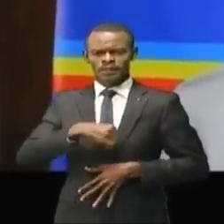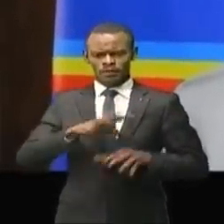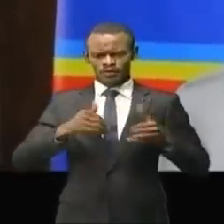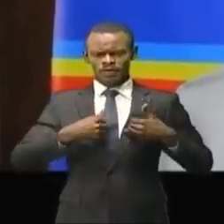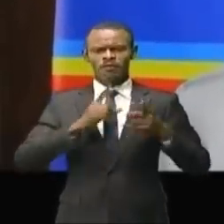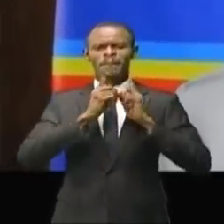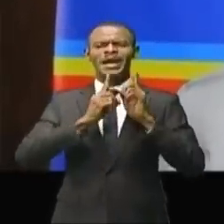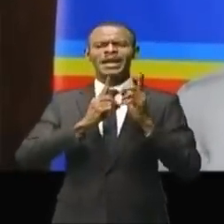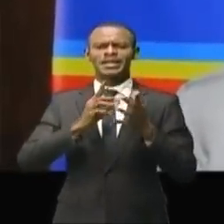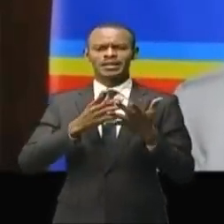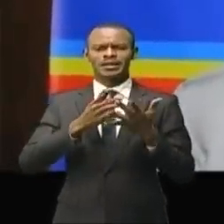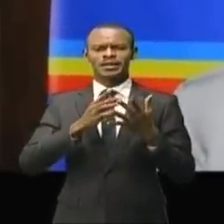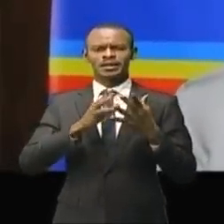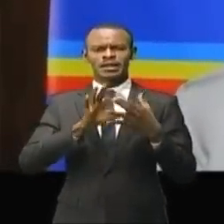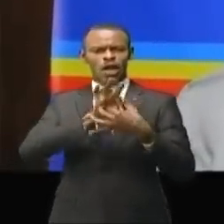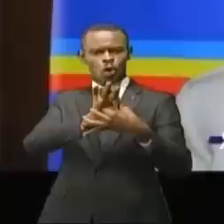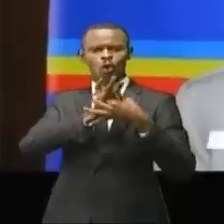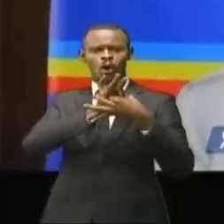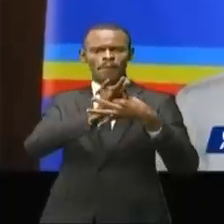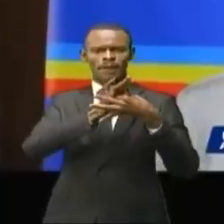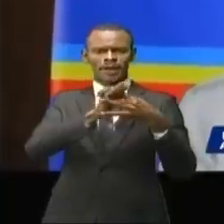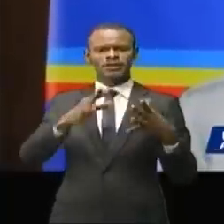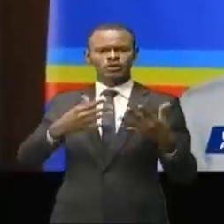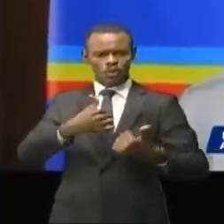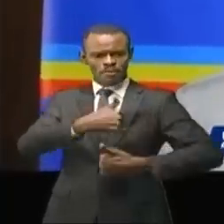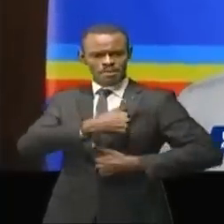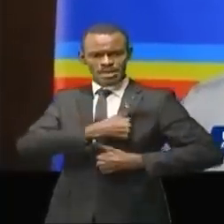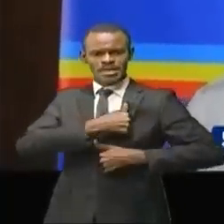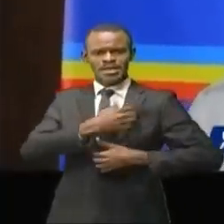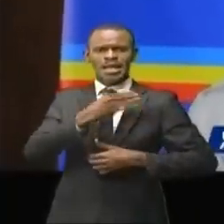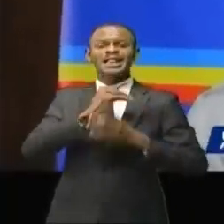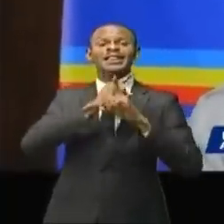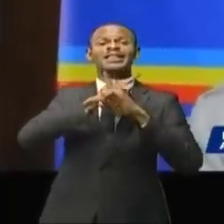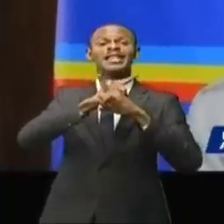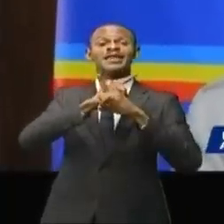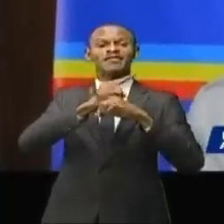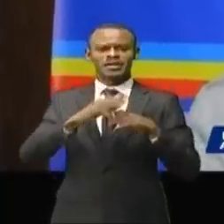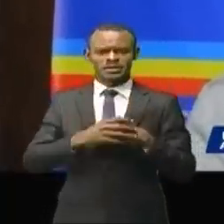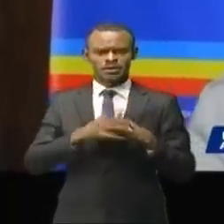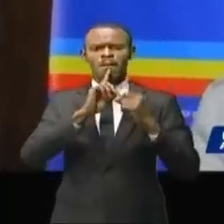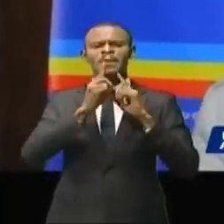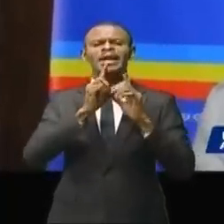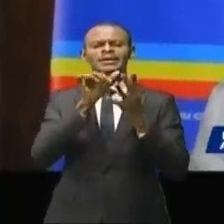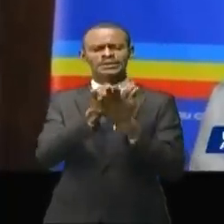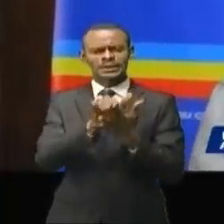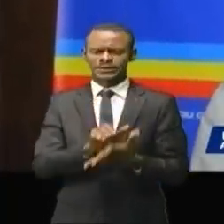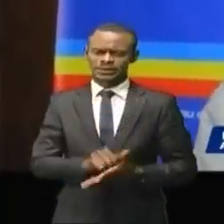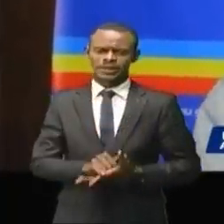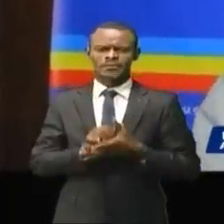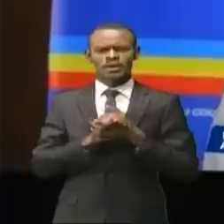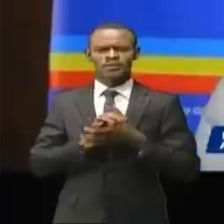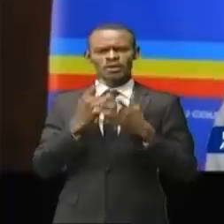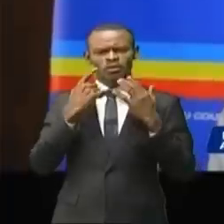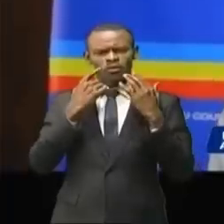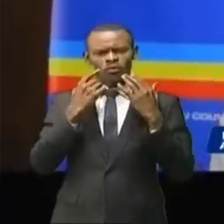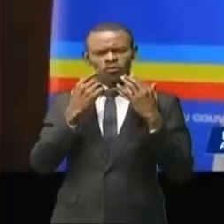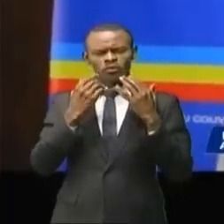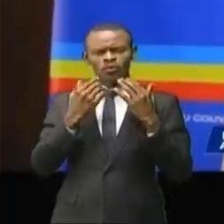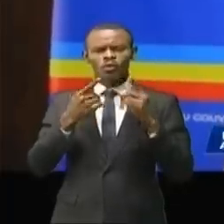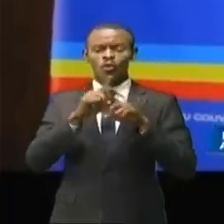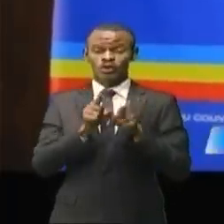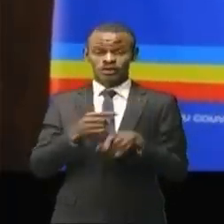la France est aux côtés de la RDC pour tout ce qui concerne l'exercice nationalité les luminosaure plus